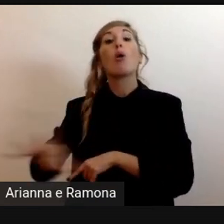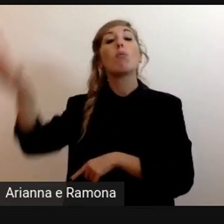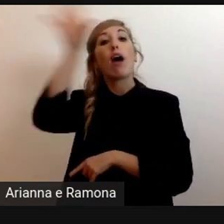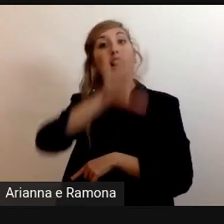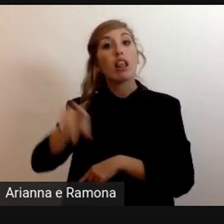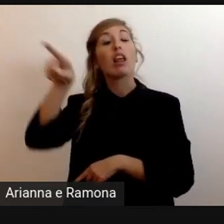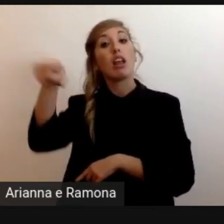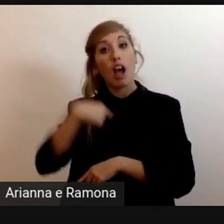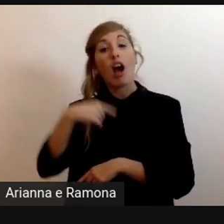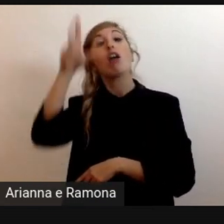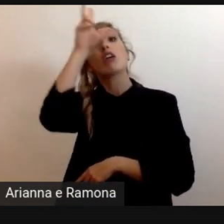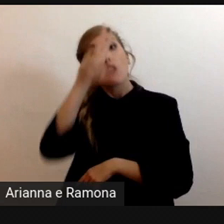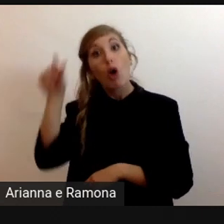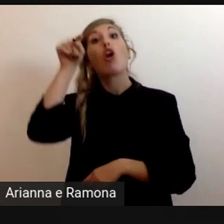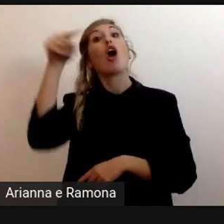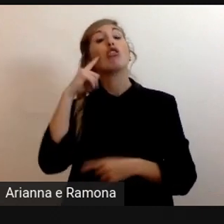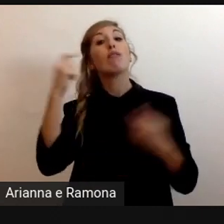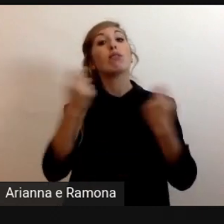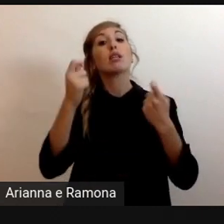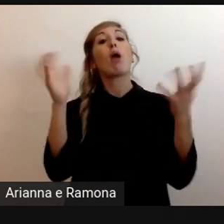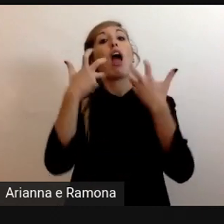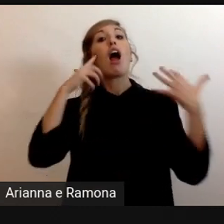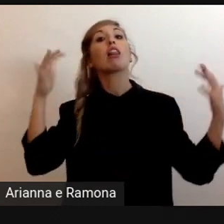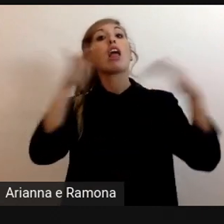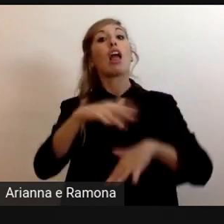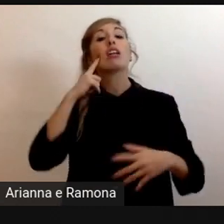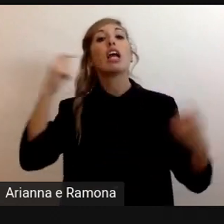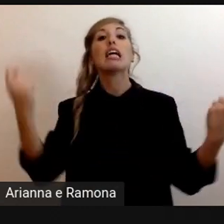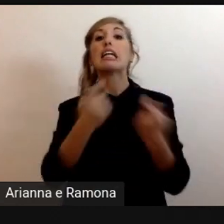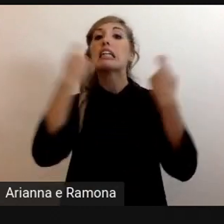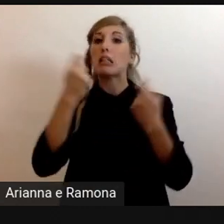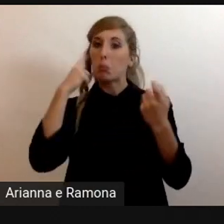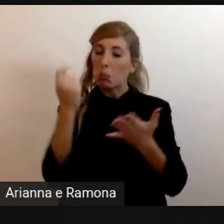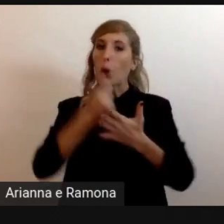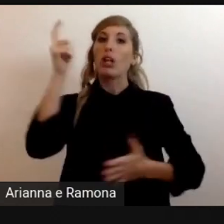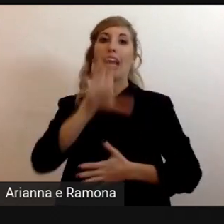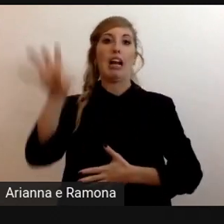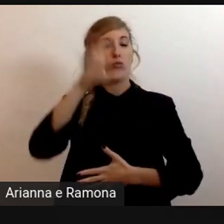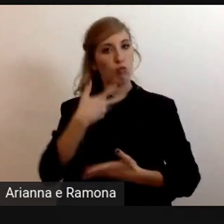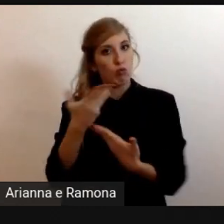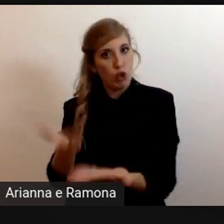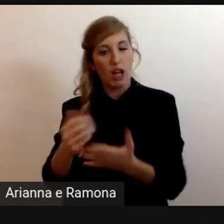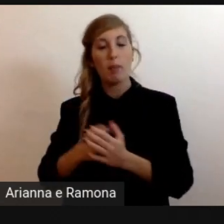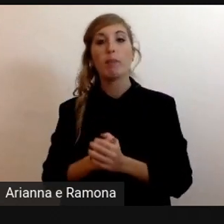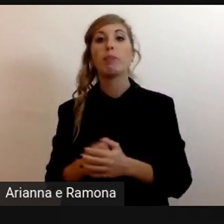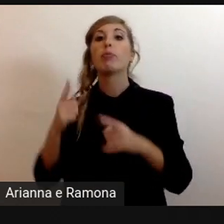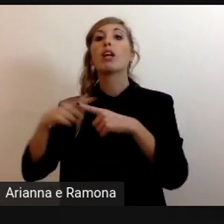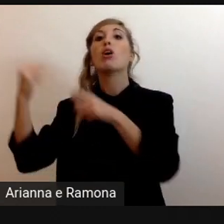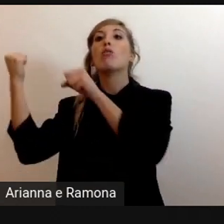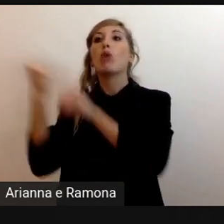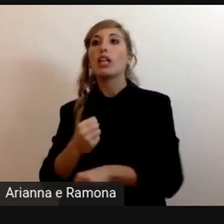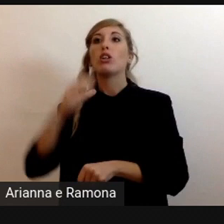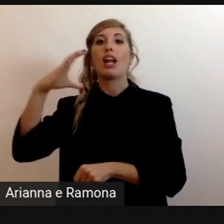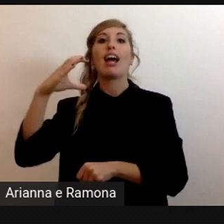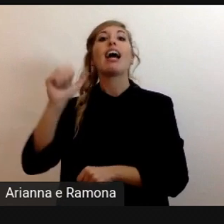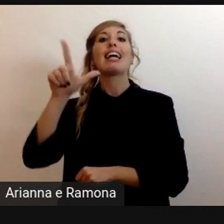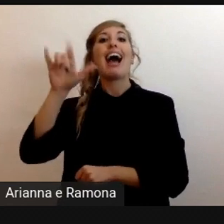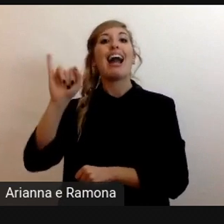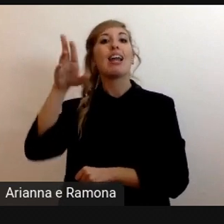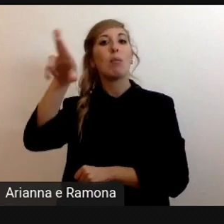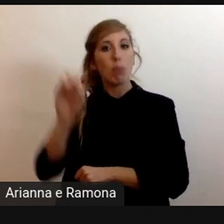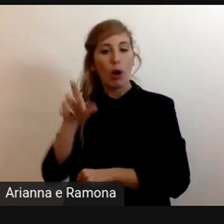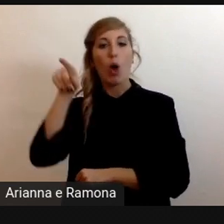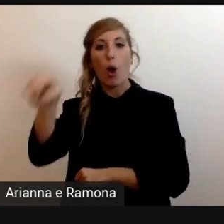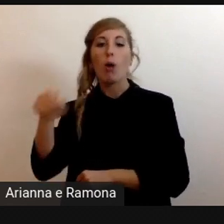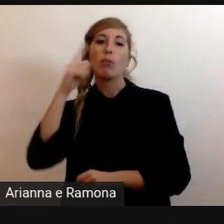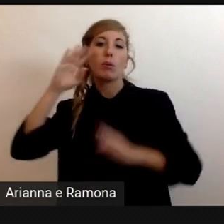riconosce il festival dei come iniziativa di rilevanza regionale della fondazione capito che con il bando cultura